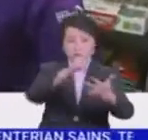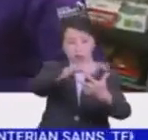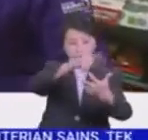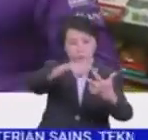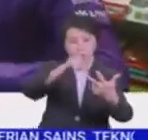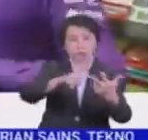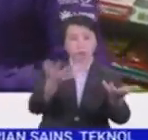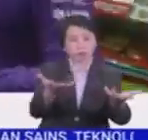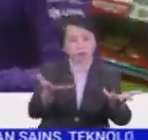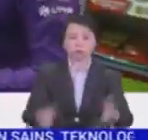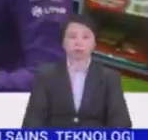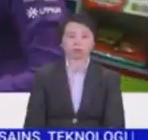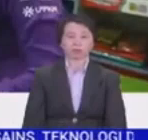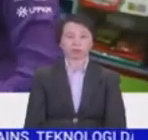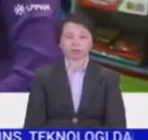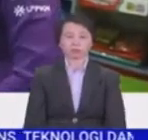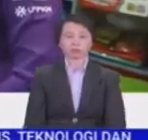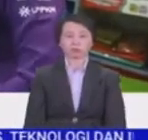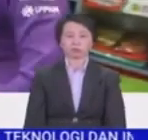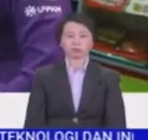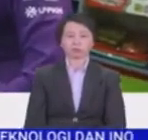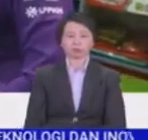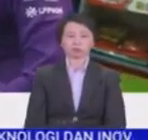perkara tersebut.